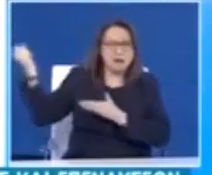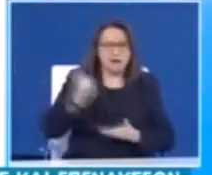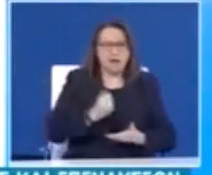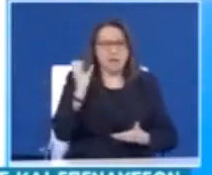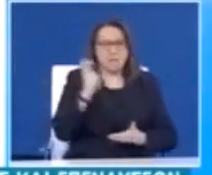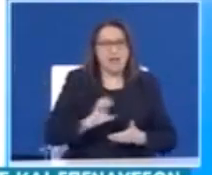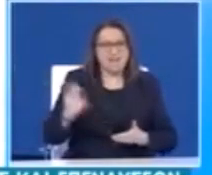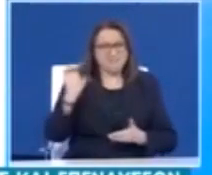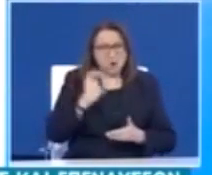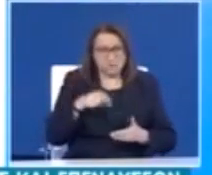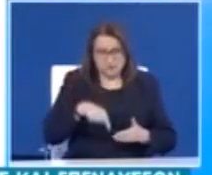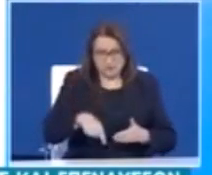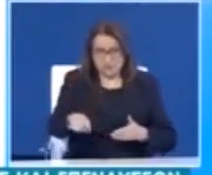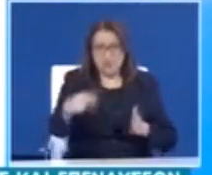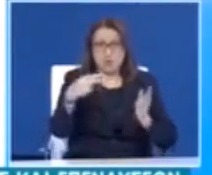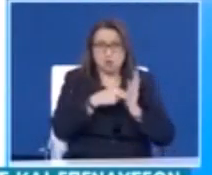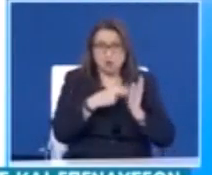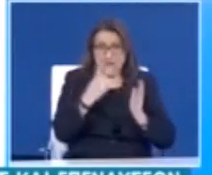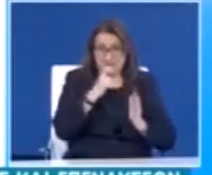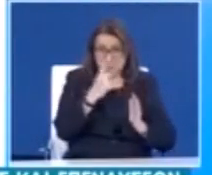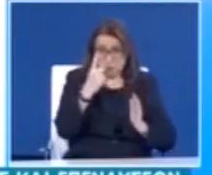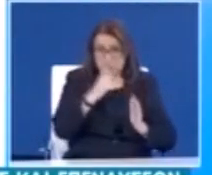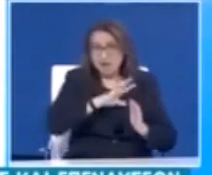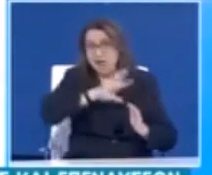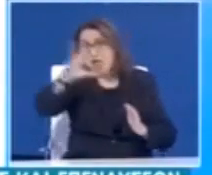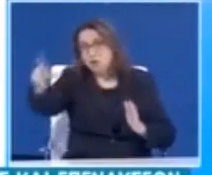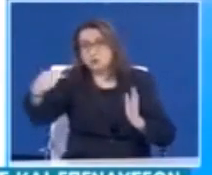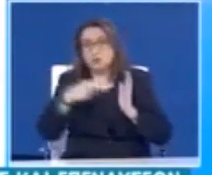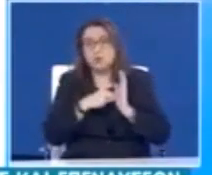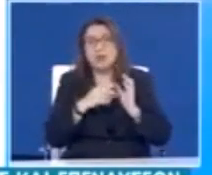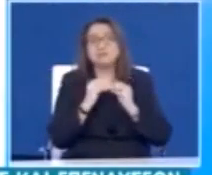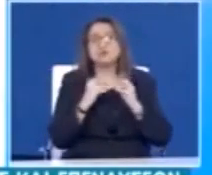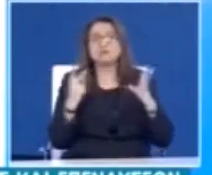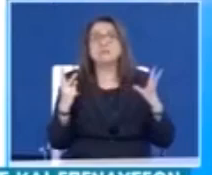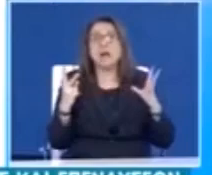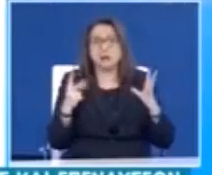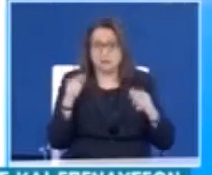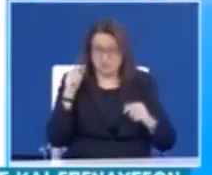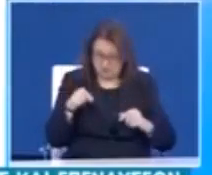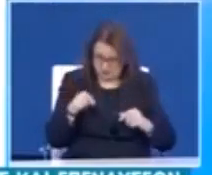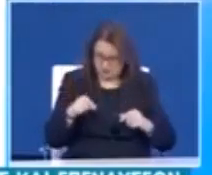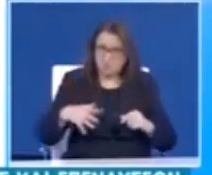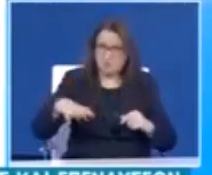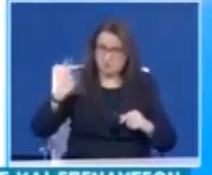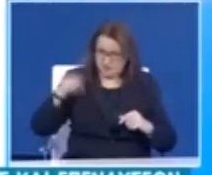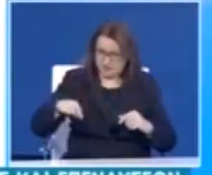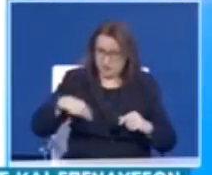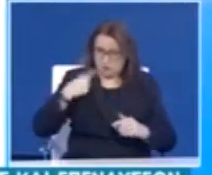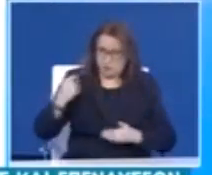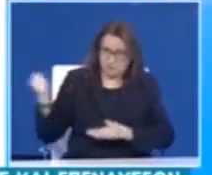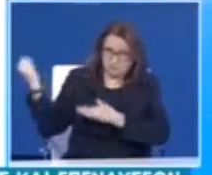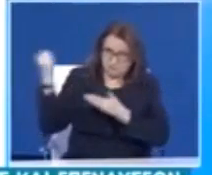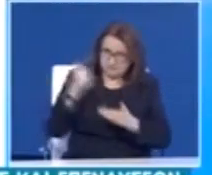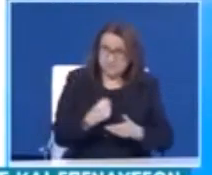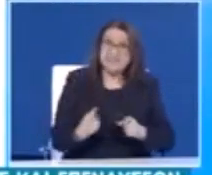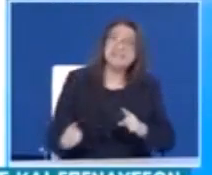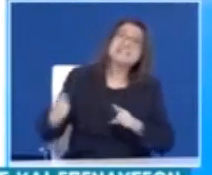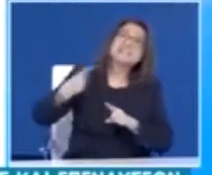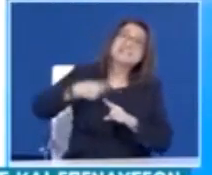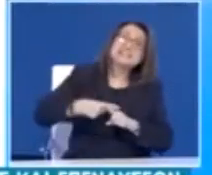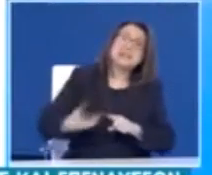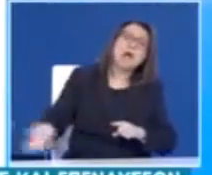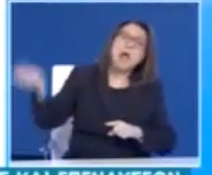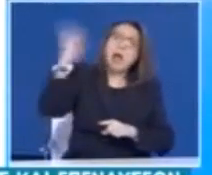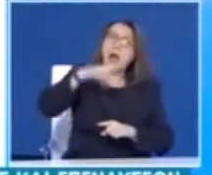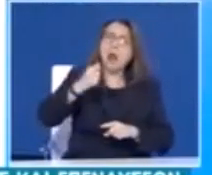το οποίο έχει εμπροστοφαρή χρηματοδότηση από τις αρχές του χρόνου, προσθέτονται οι πόροι από το European Recovery Fund που θα